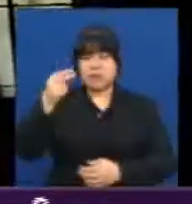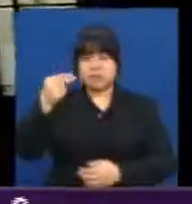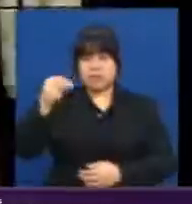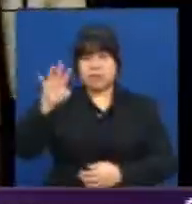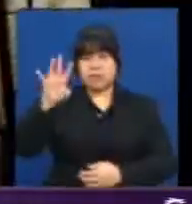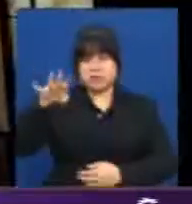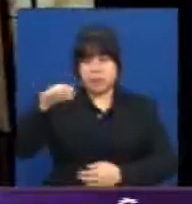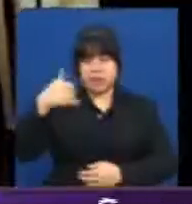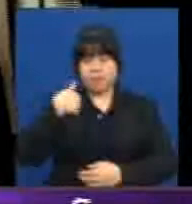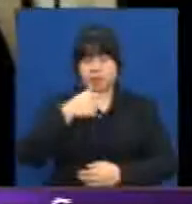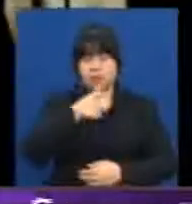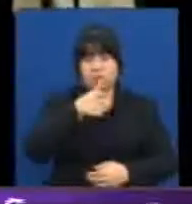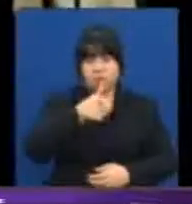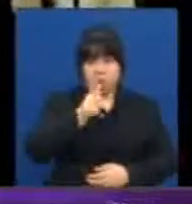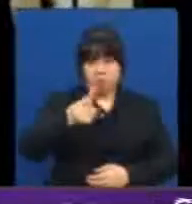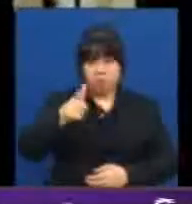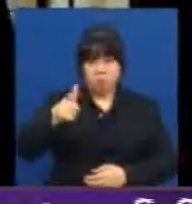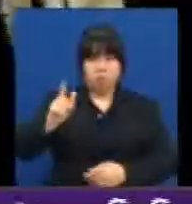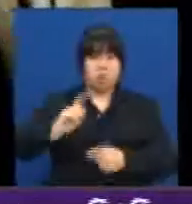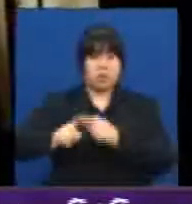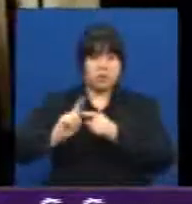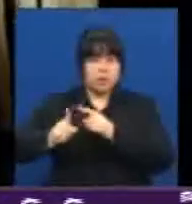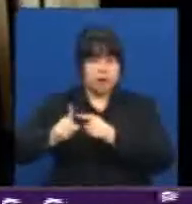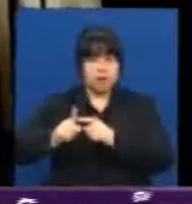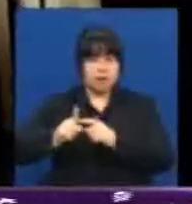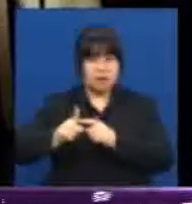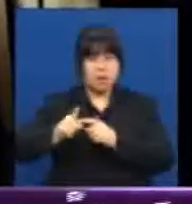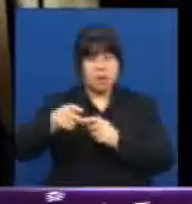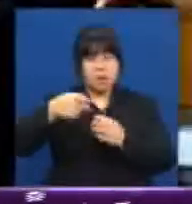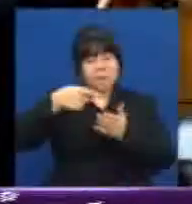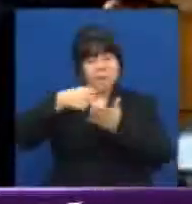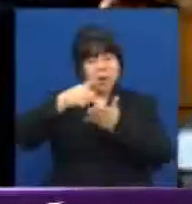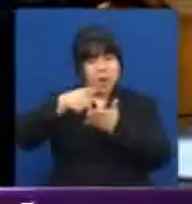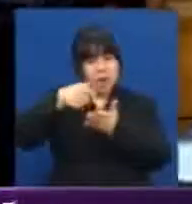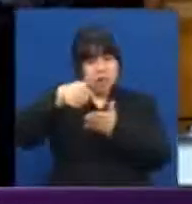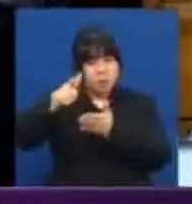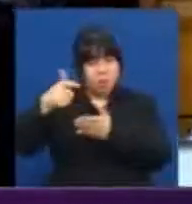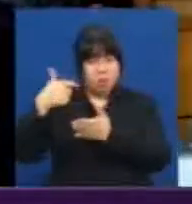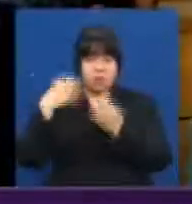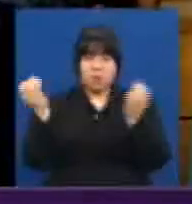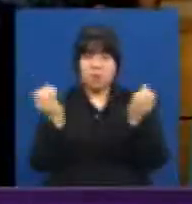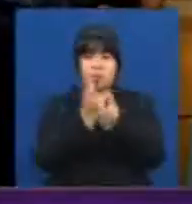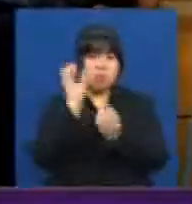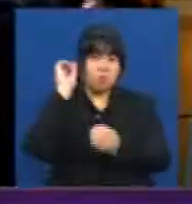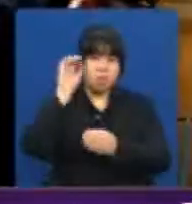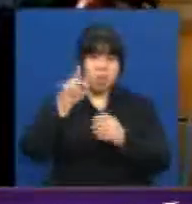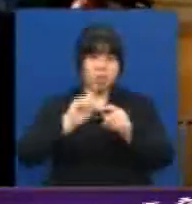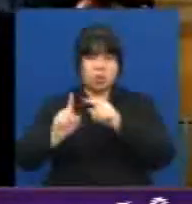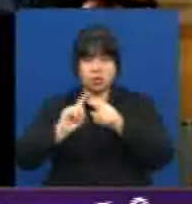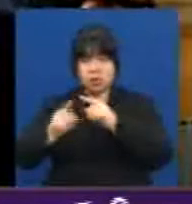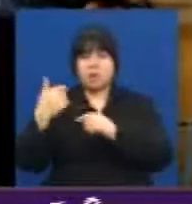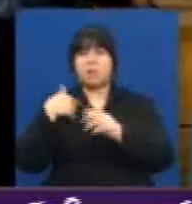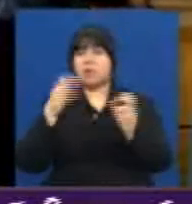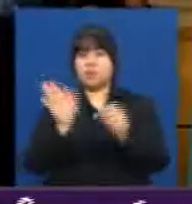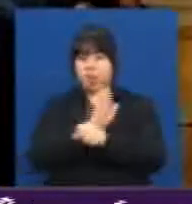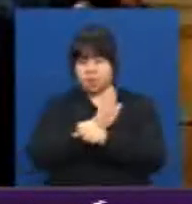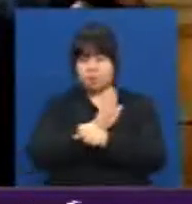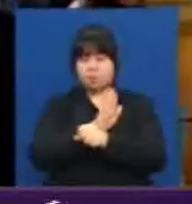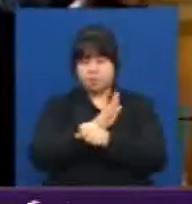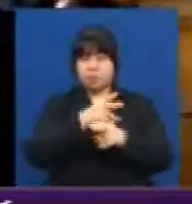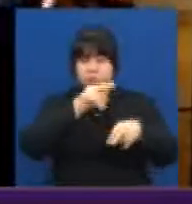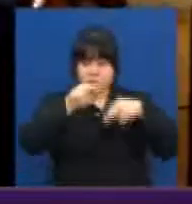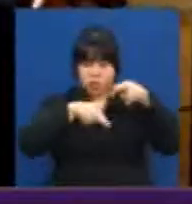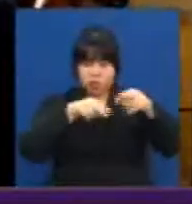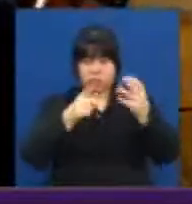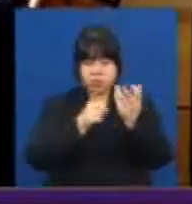มีทั้งอาวุธปืนพกสั้นทุกรูปแบบปืนปากกาปืนยาวอาวุธปืนสงครามซึ่งเจ้าหน้าที่กองพลังธิการก็จะทำการตรวจ